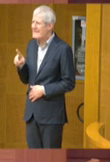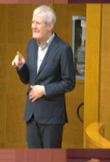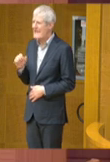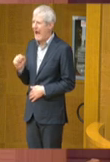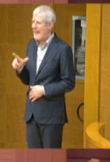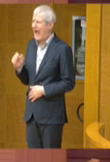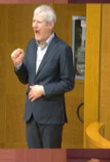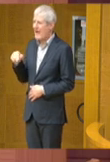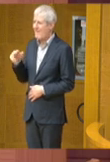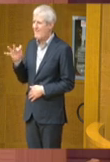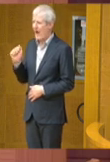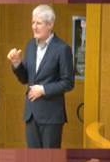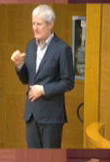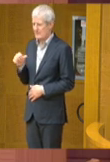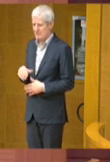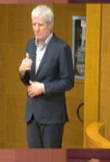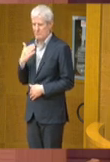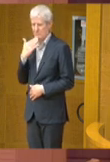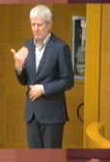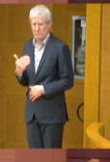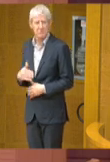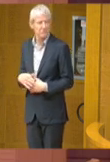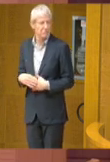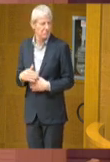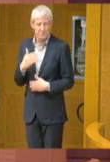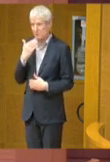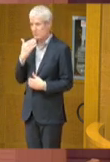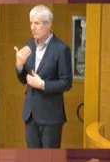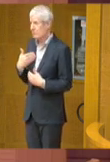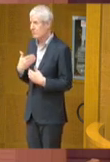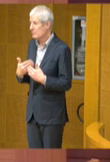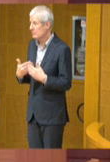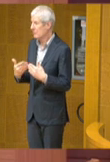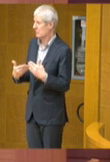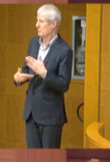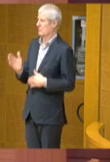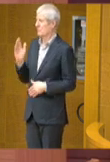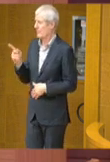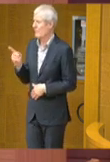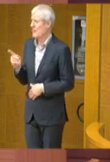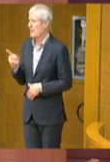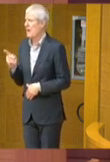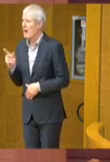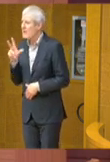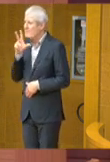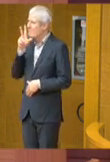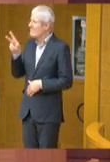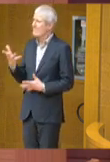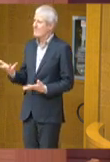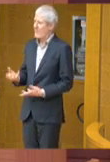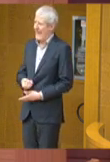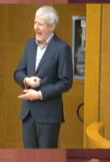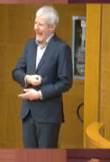Sì, grazie. Grazie. Lasciatemi partire con l'espressione di